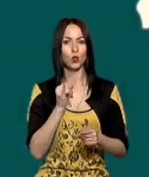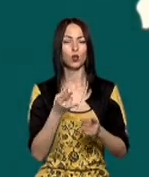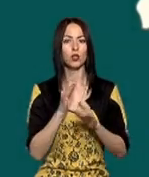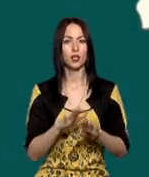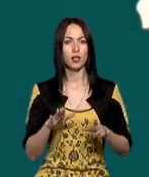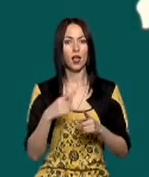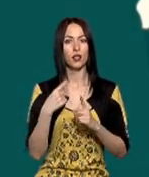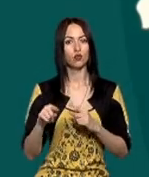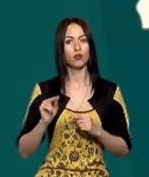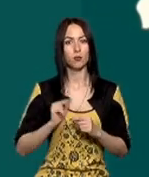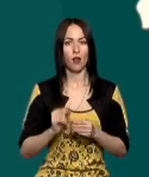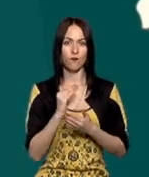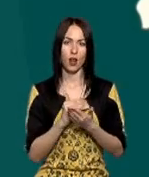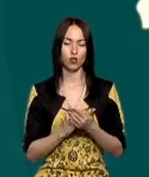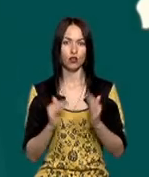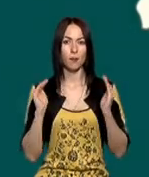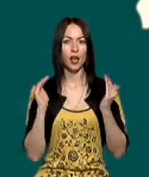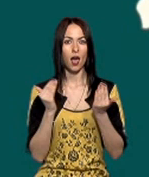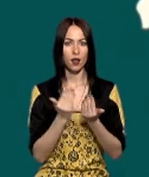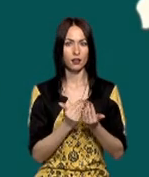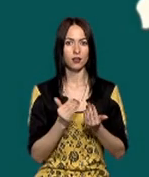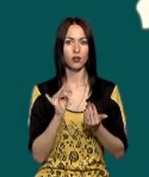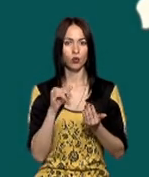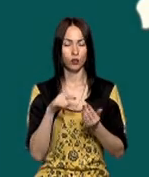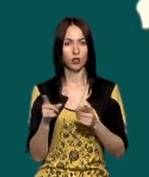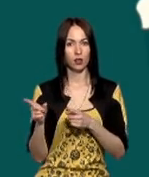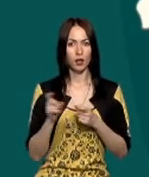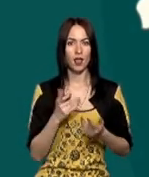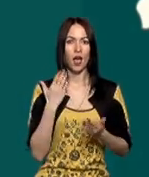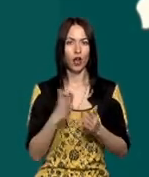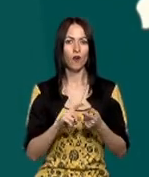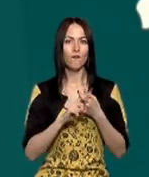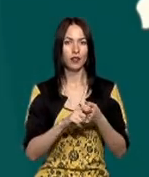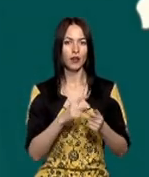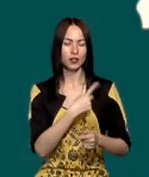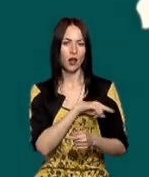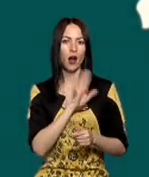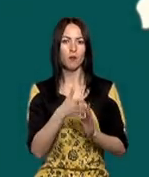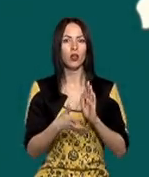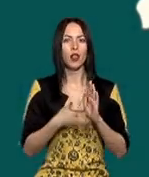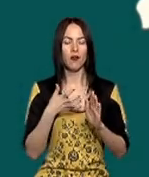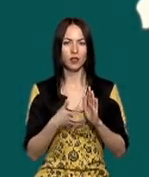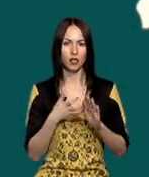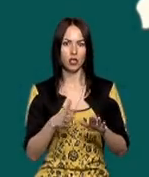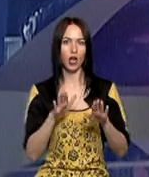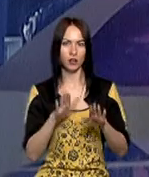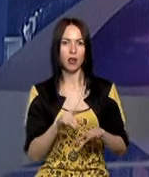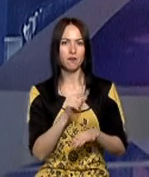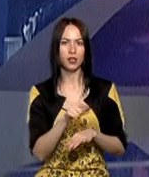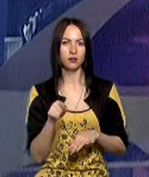дитячої. Інші працюють у режимі карантину. Задіють їх, якщо в інфекційних лікарнях не вистачатиме місць.